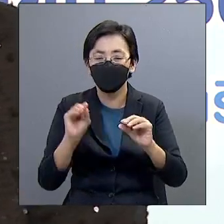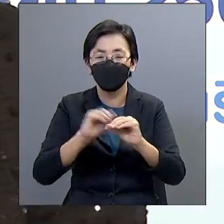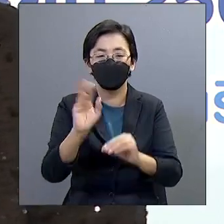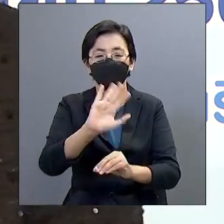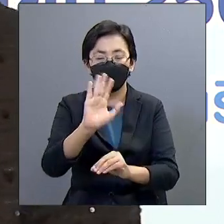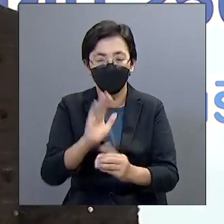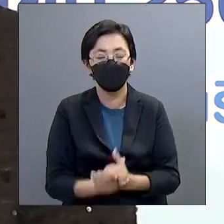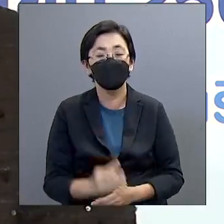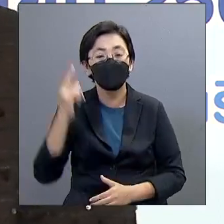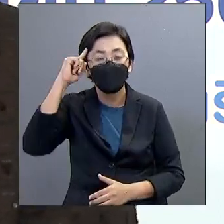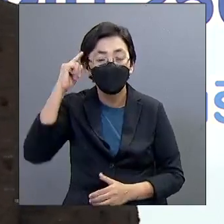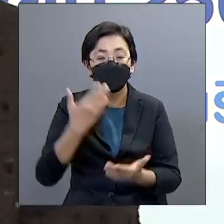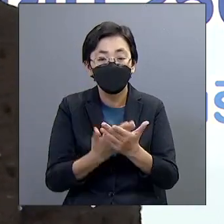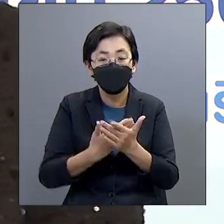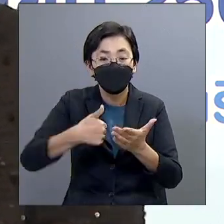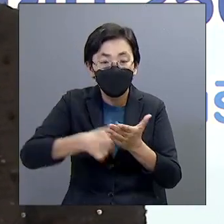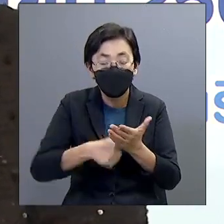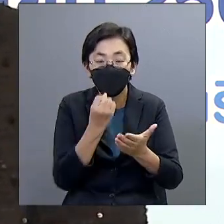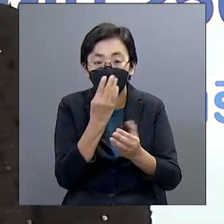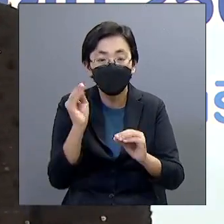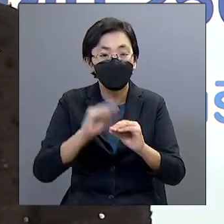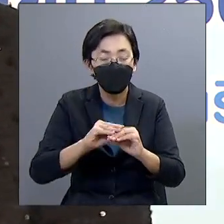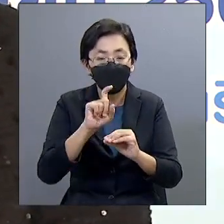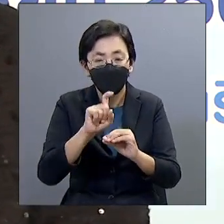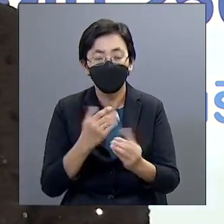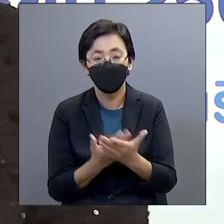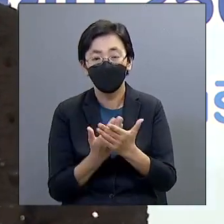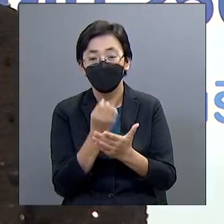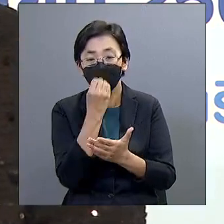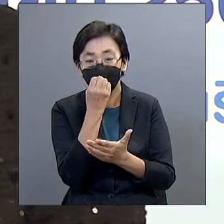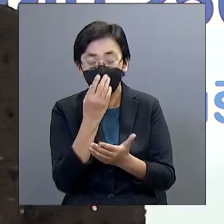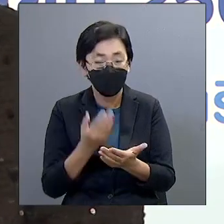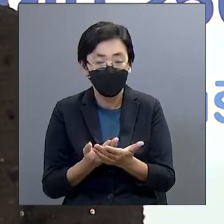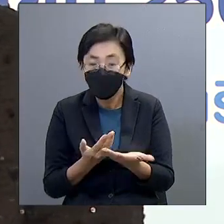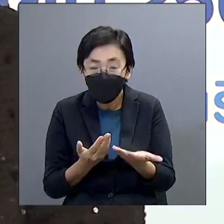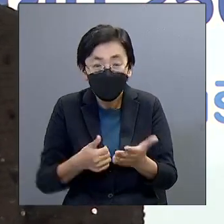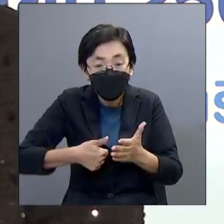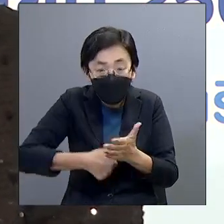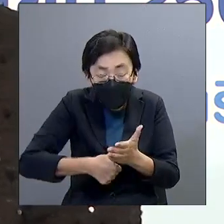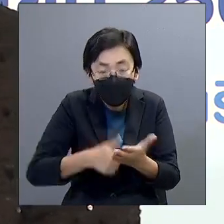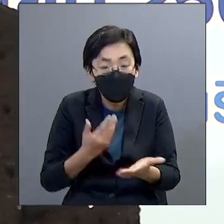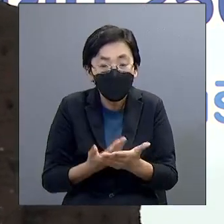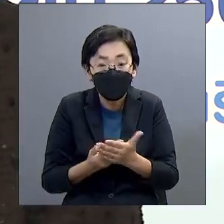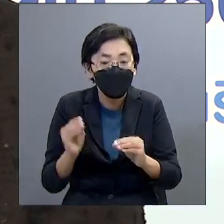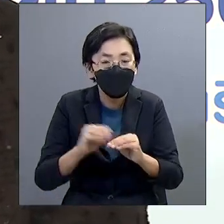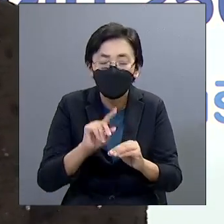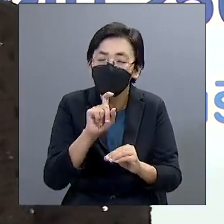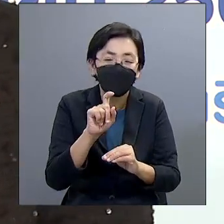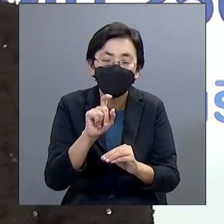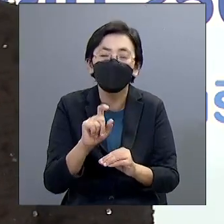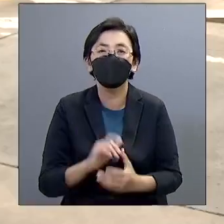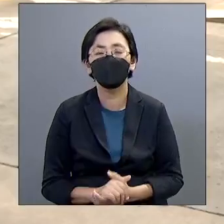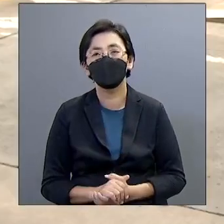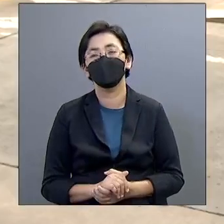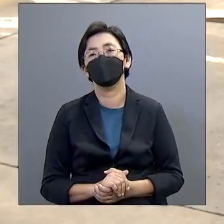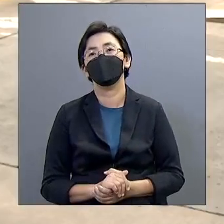ต้นึวเวลาปรบของสร้างนี่ดอกเบี้ย Itís Connor, Laure ไมได้เลยคุจะytesรKer Bernardที่ขาเงิบา